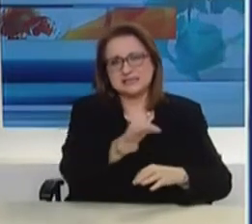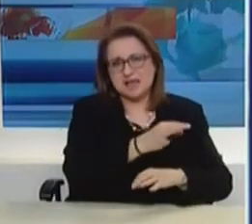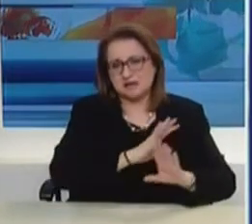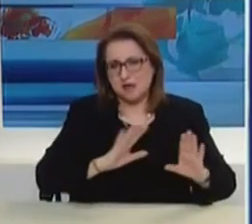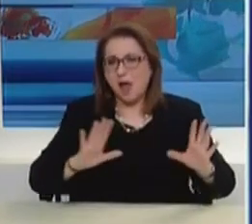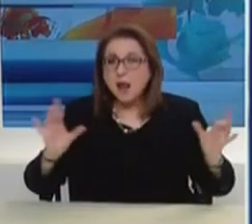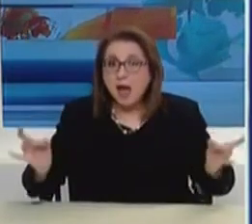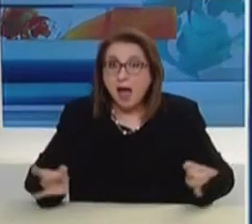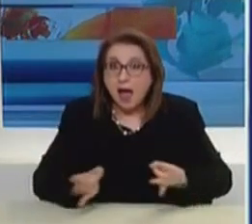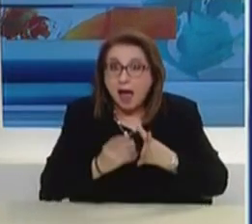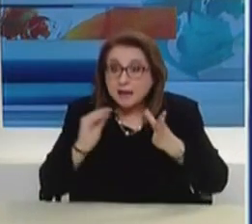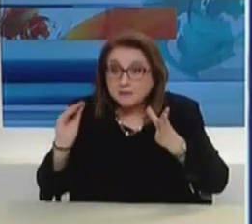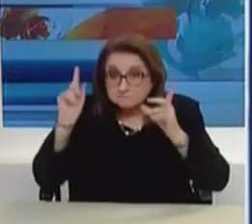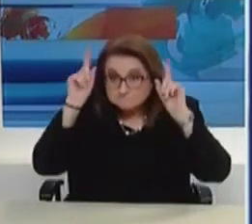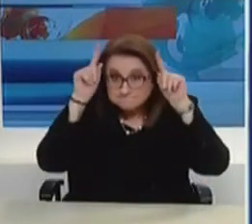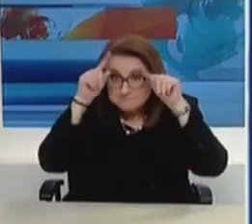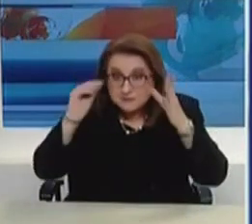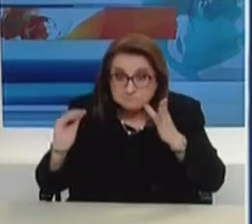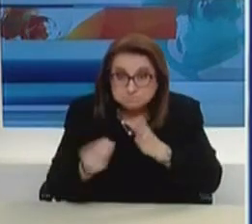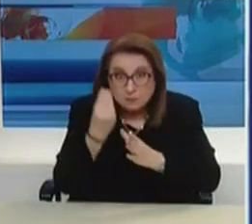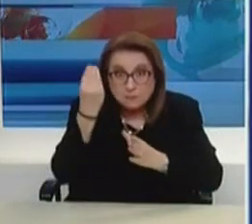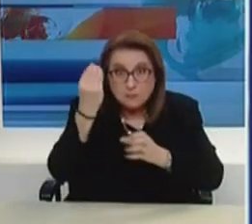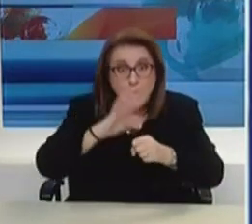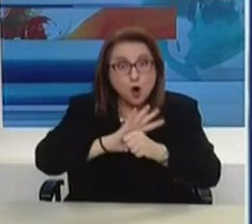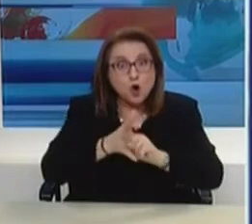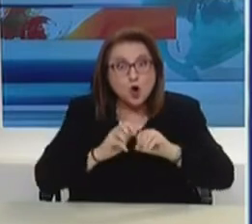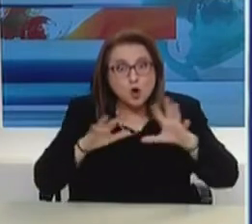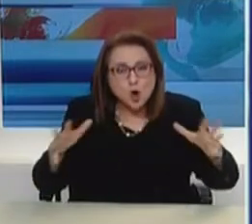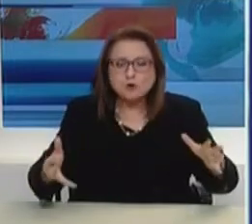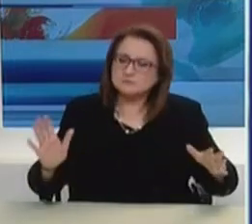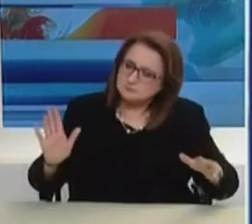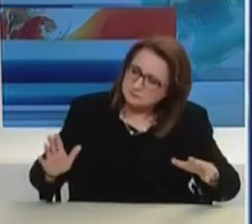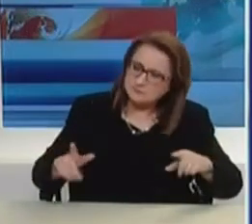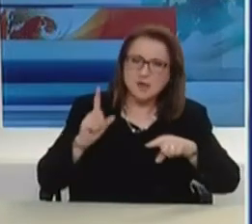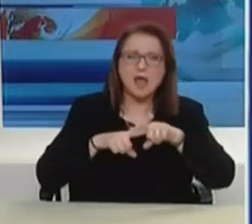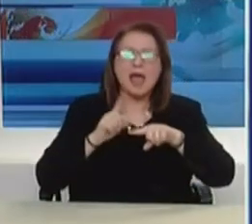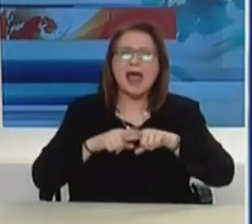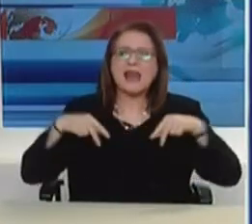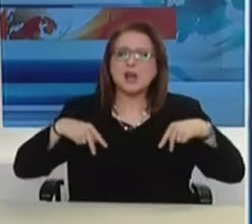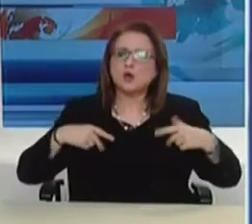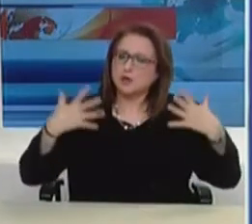κράτος έχει όλα τα μέσα και όλες τις δυνατότητες και το συγκεκριμένο σχέδιο για να μπορέσει να ανταποκριθεί.